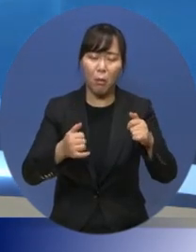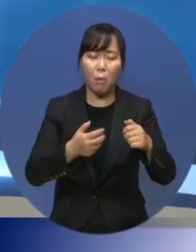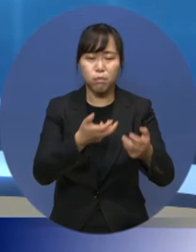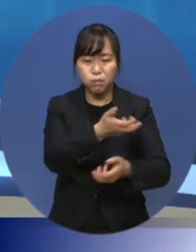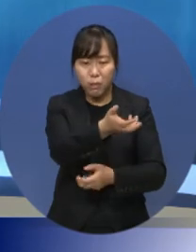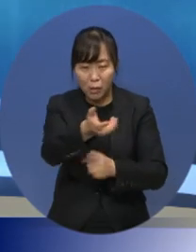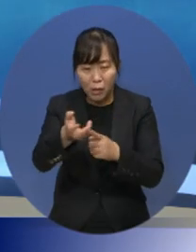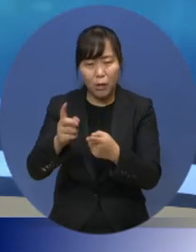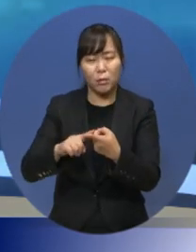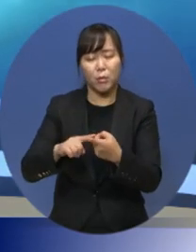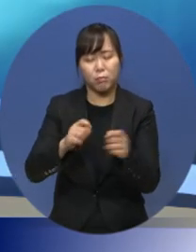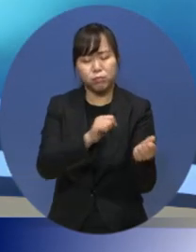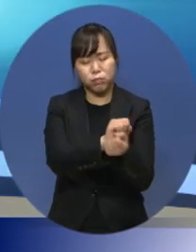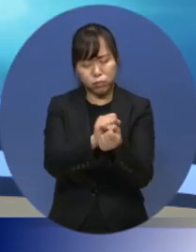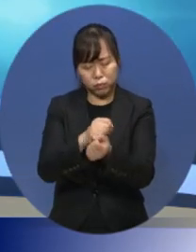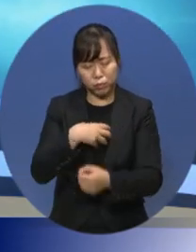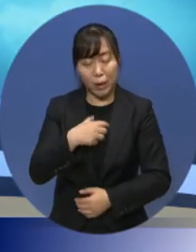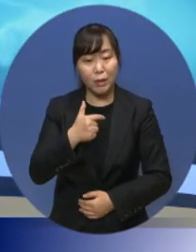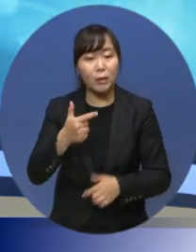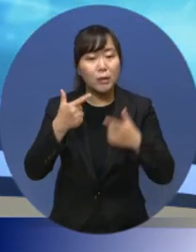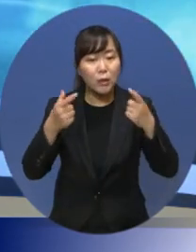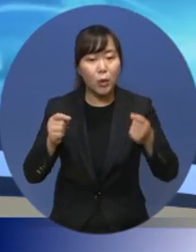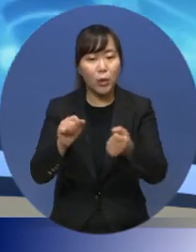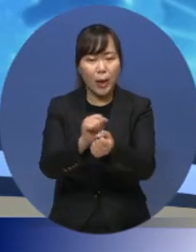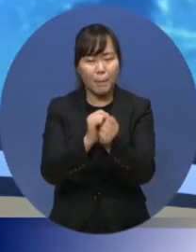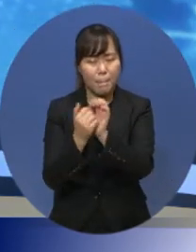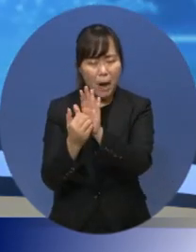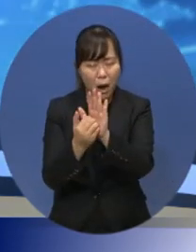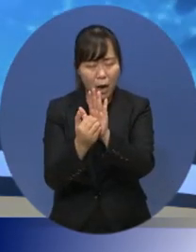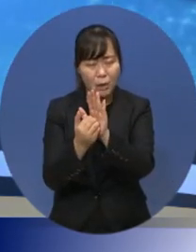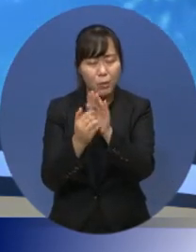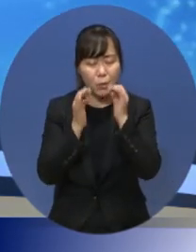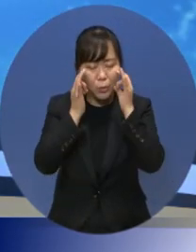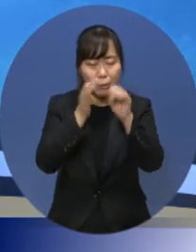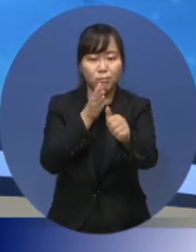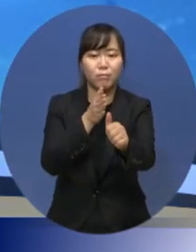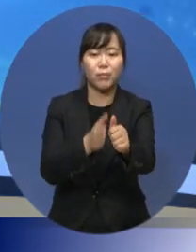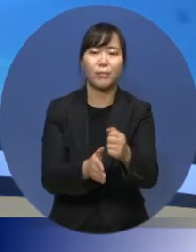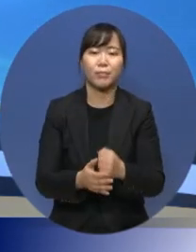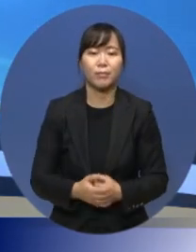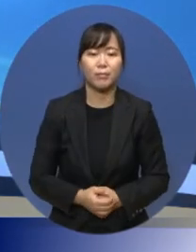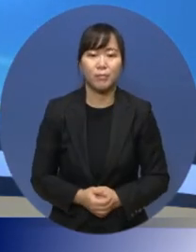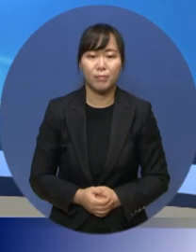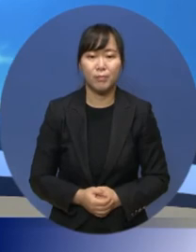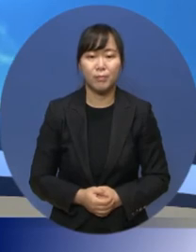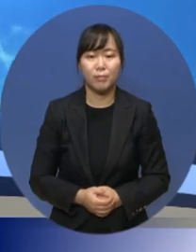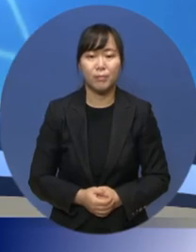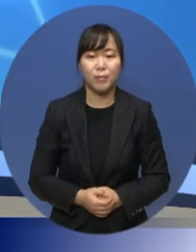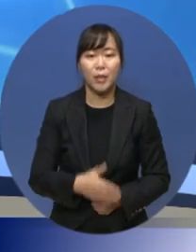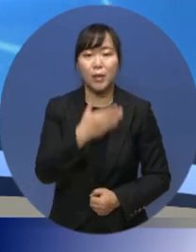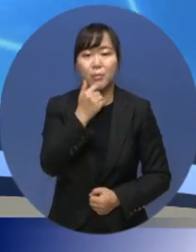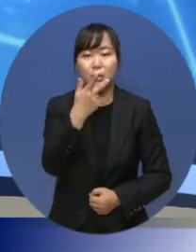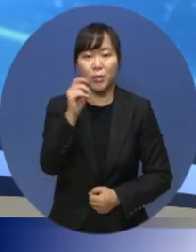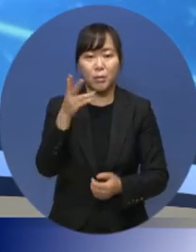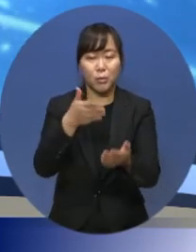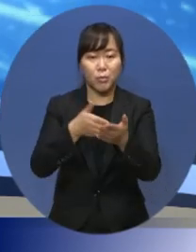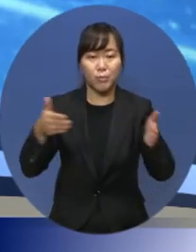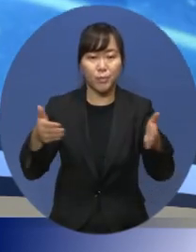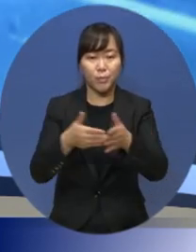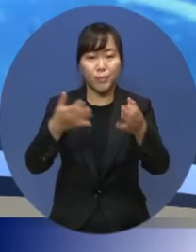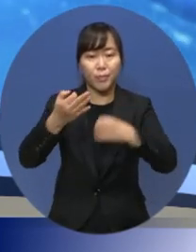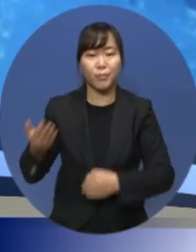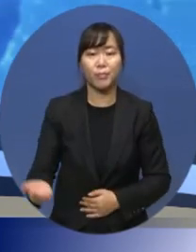대한 우려가 많은 만큼 감염 예방에 최선을 다해 주시기를 당부드립니다. 이상 복지TV 뉴스를